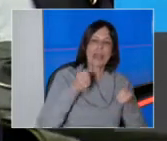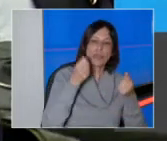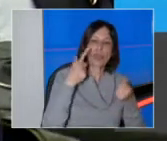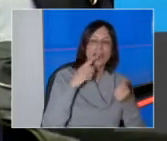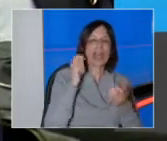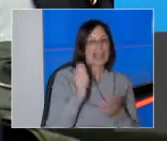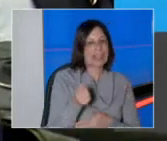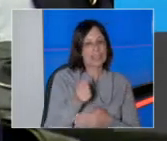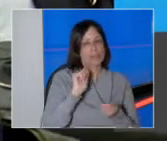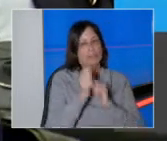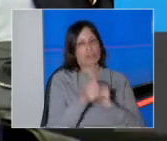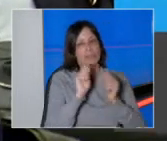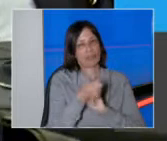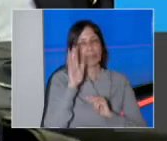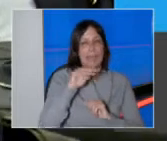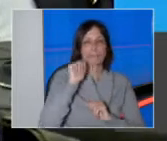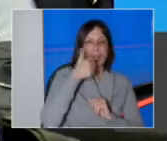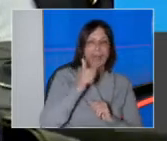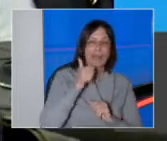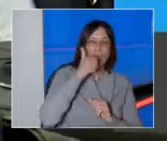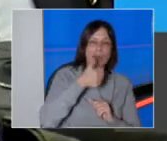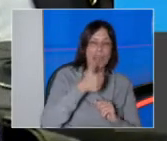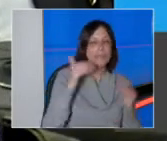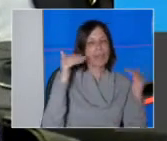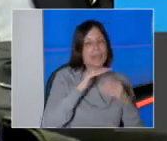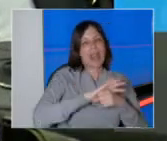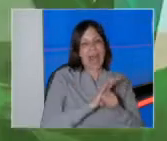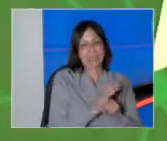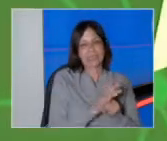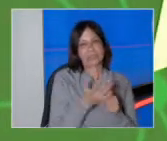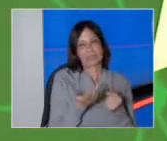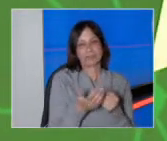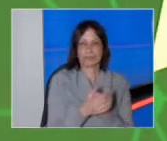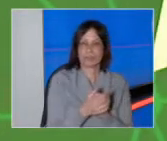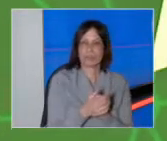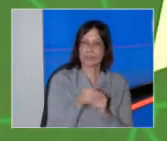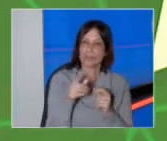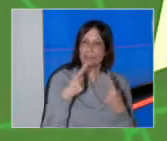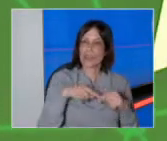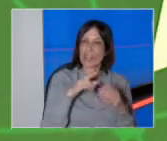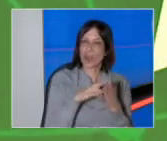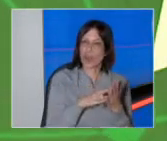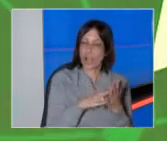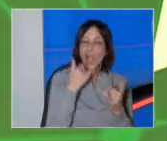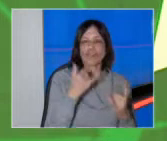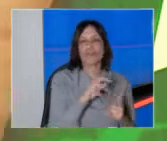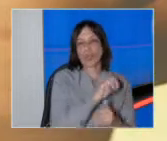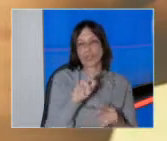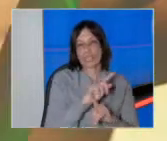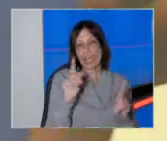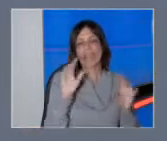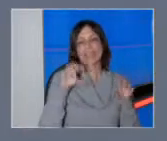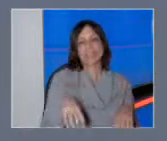קודם, וישנו מחר ומחרתיים, הכל בהתאם ללחצים, כאלה ואחרים. כך בוועדת החוקה. עניין אחר עכשיו, נשיא